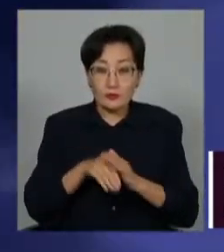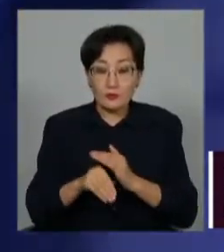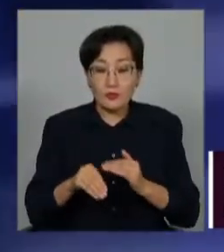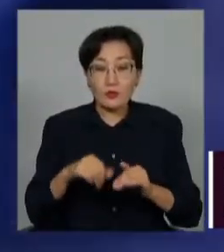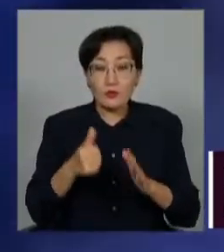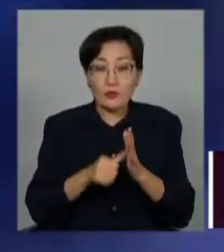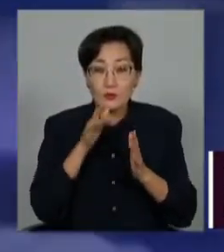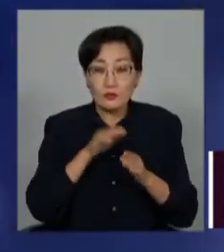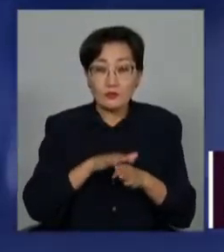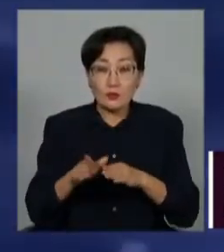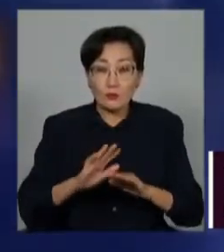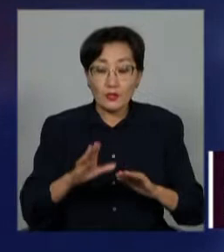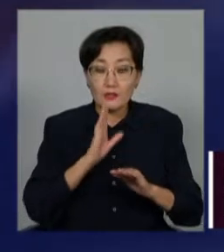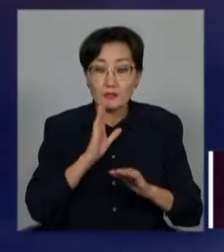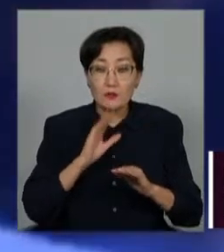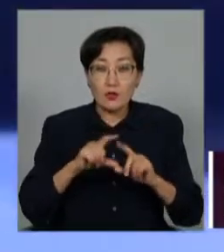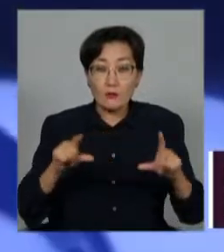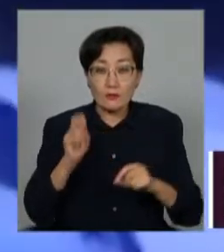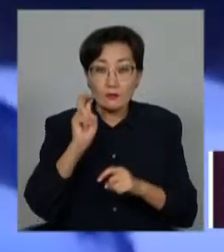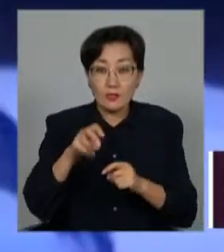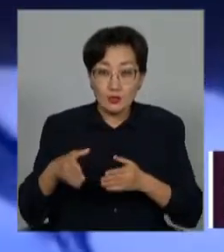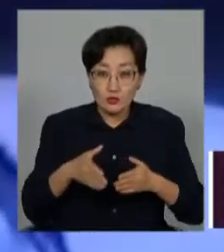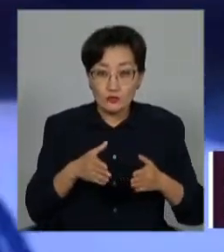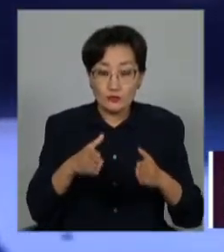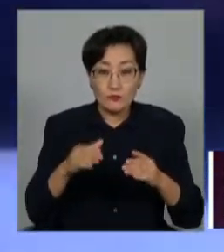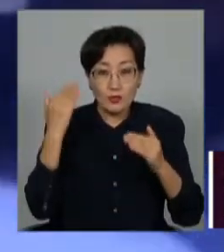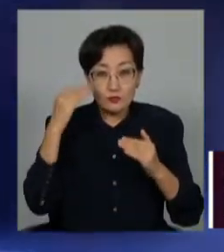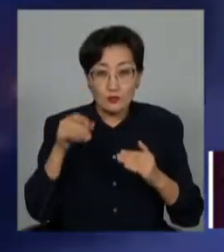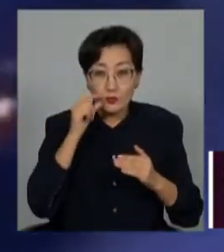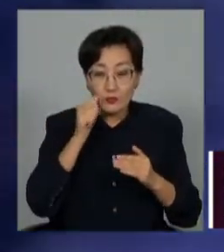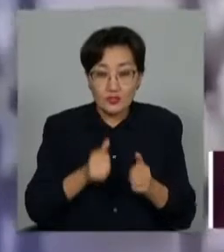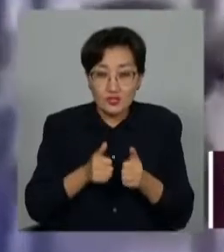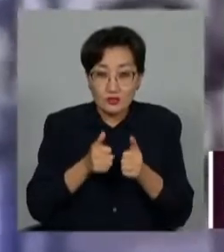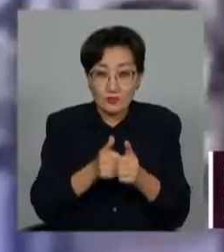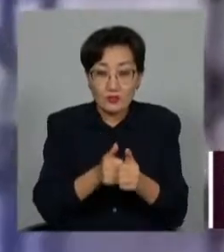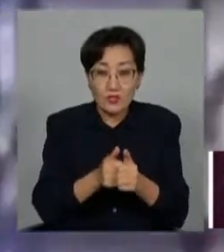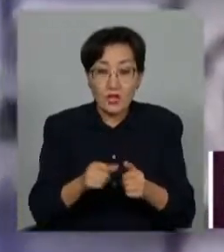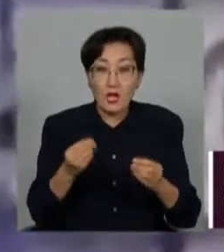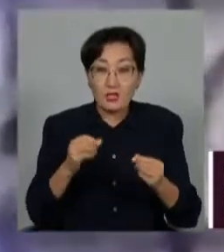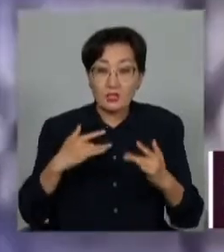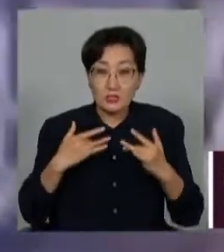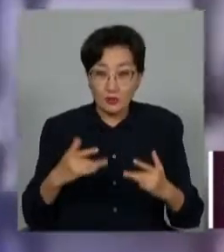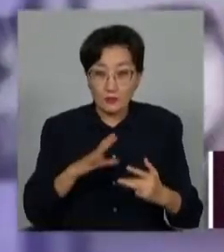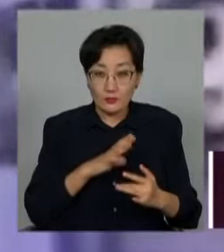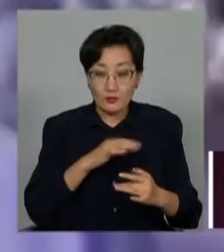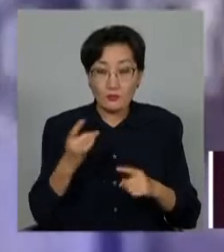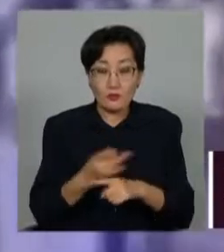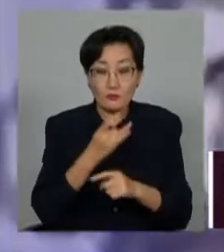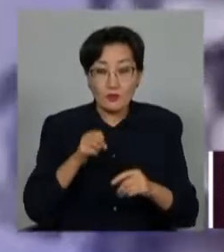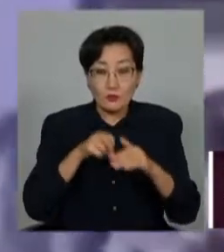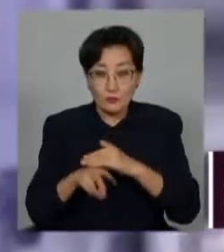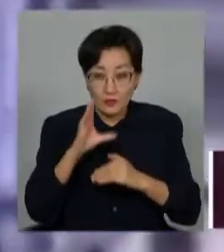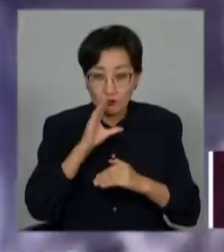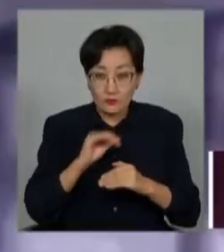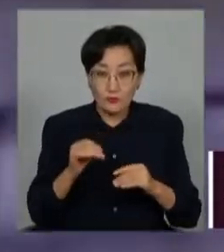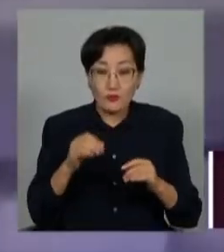Кәмілетке толмаған қыздың сөзінше мектепке барар жолда белгісіз біреу артынан жүгіріп келіп ақша талап еткен. Бір рет құтылып